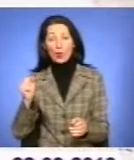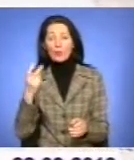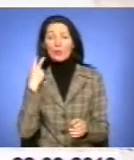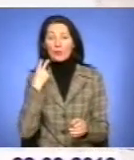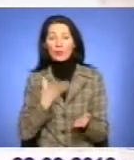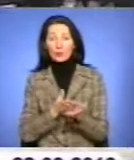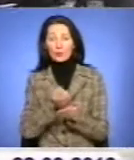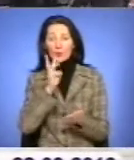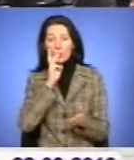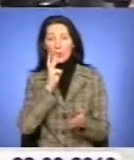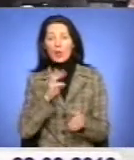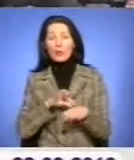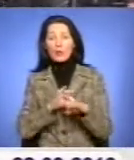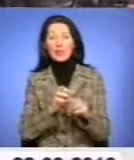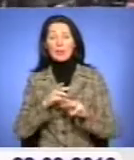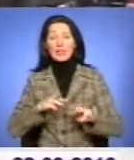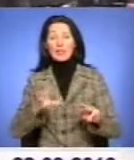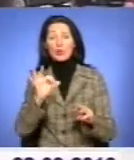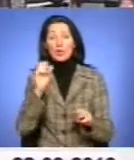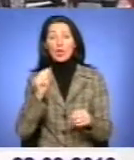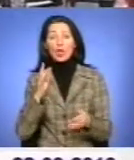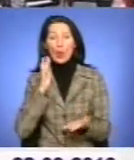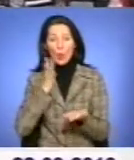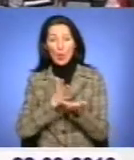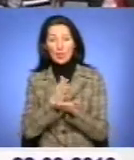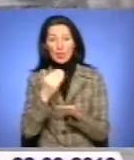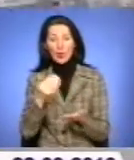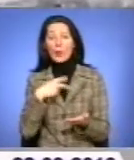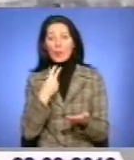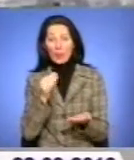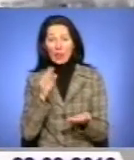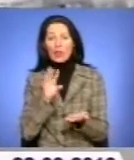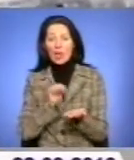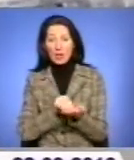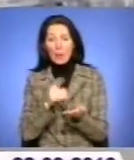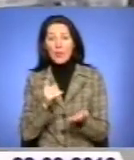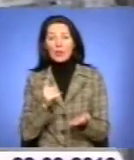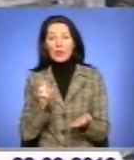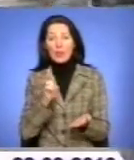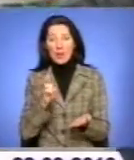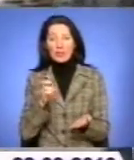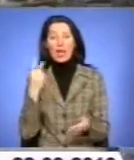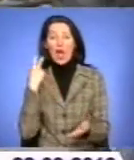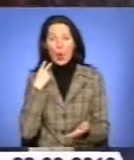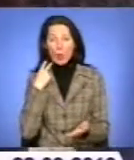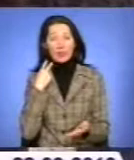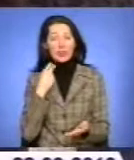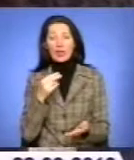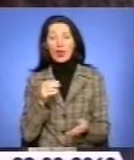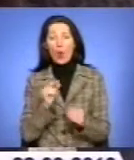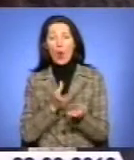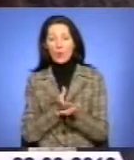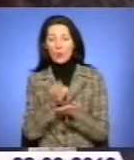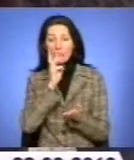зарплат проводить Міністерство соціальної політики. За його даними, на 1 березня поточного року заборгованості у виплаті зарплат бюджетникам немає. У